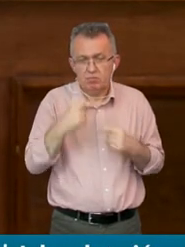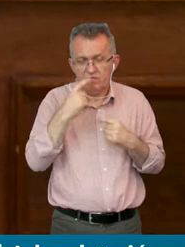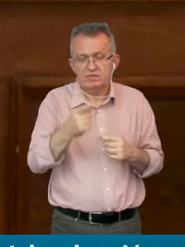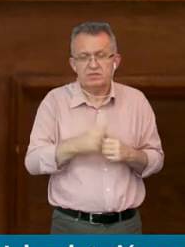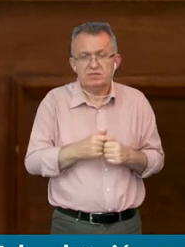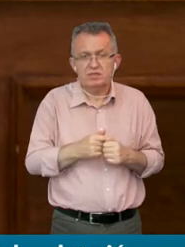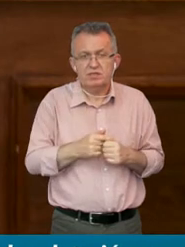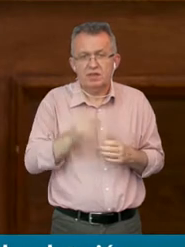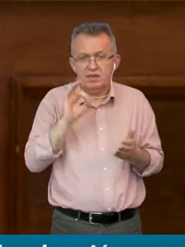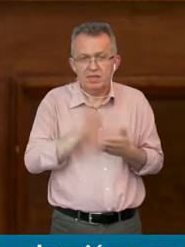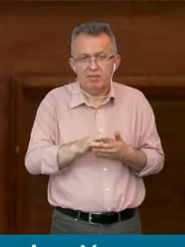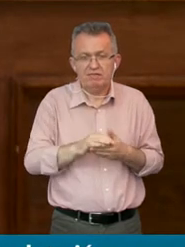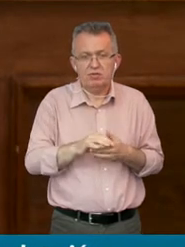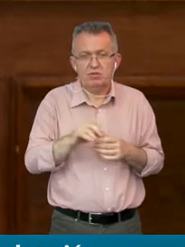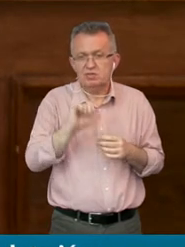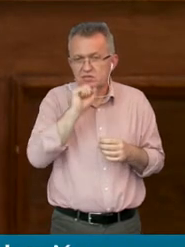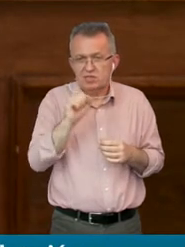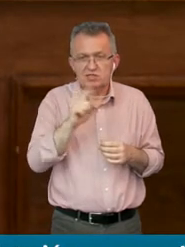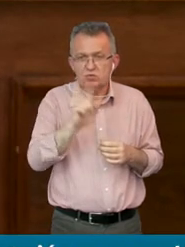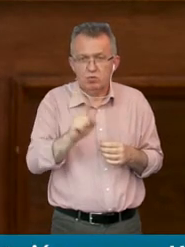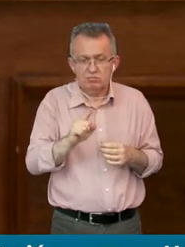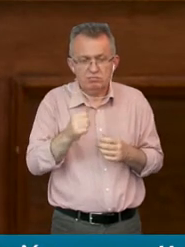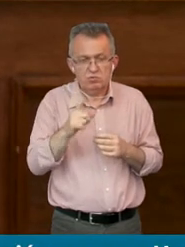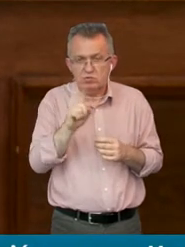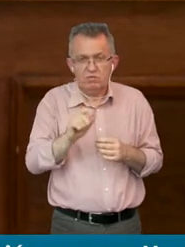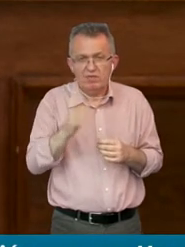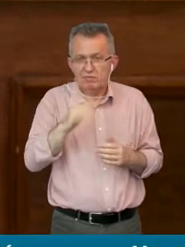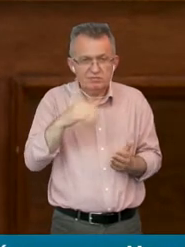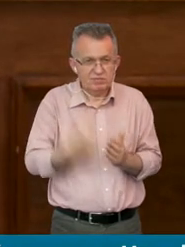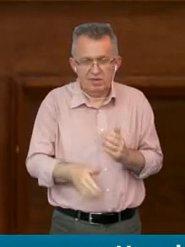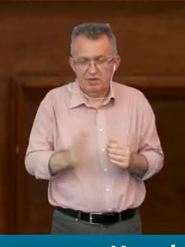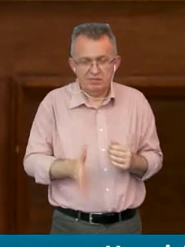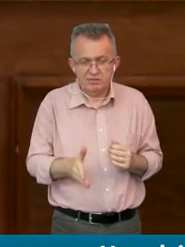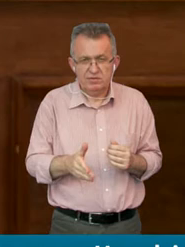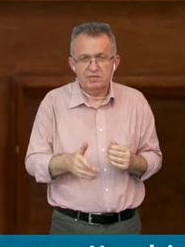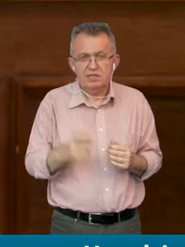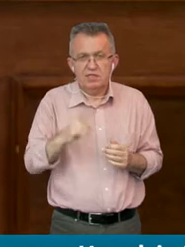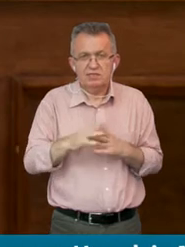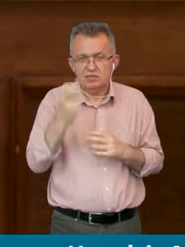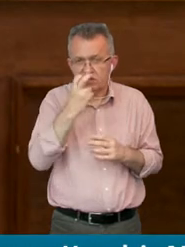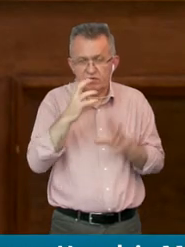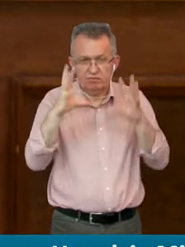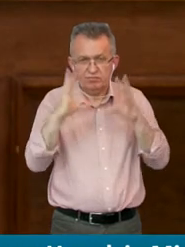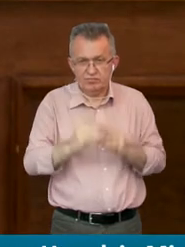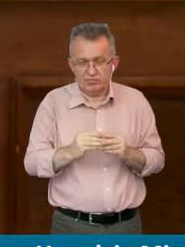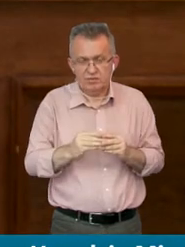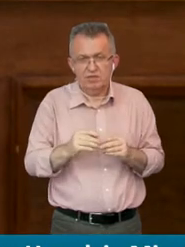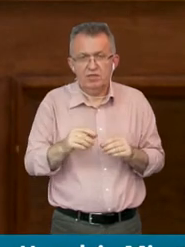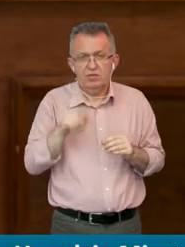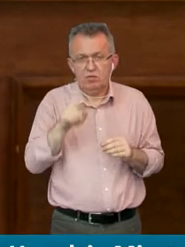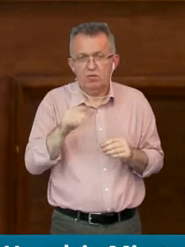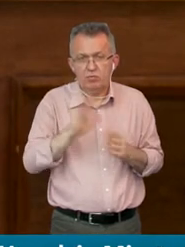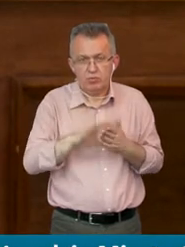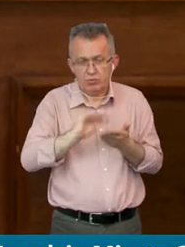że na pewno żadna złotówka ze SBO się nie zmarnuje. Jeśli jest Pan ciekawy statystyk, to proszę